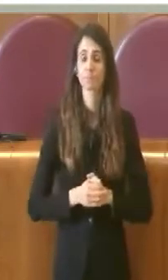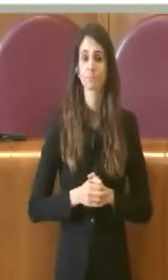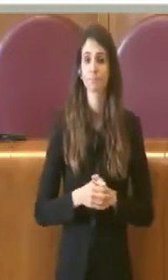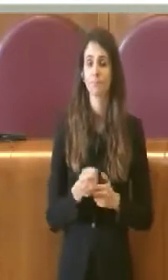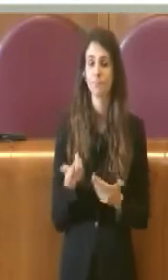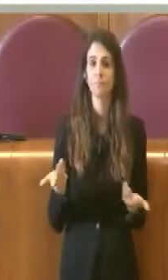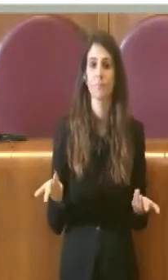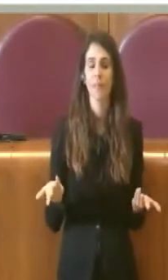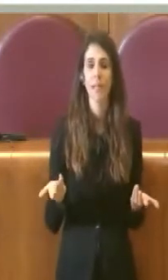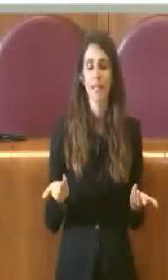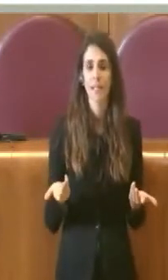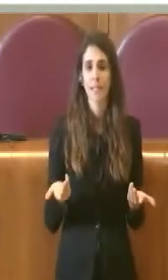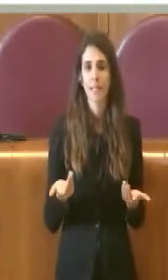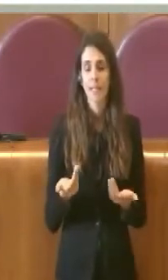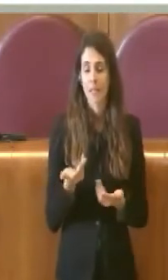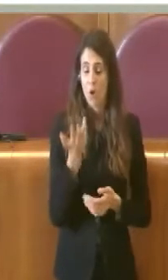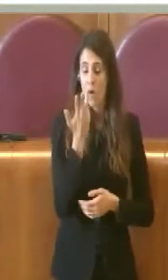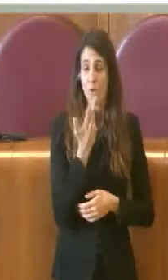altre veramente poche cose,